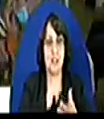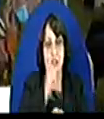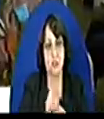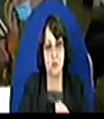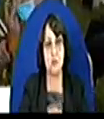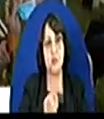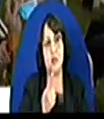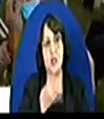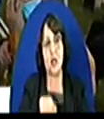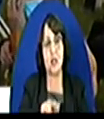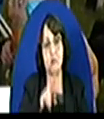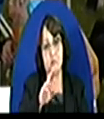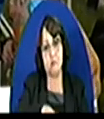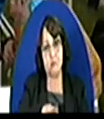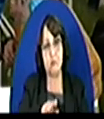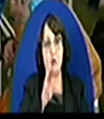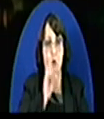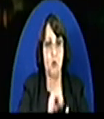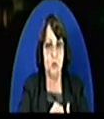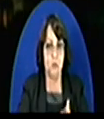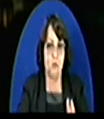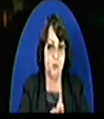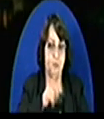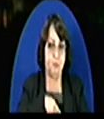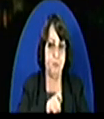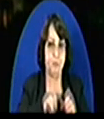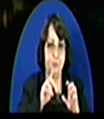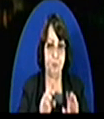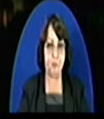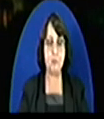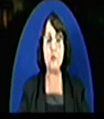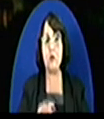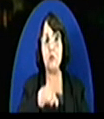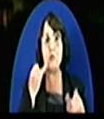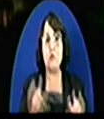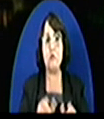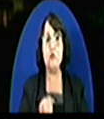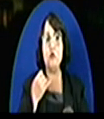болгох зорилтыг тавьжээ. Улсын хурлын сонгуулийн 9-р тойрогт нэр дэвшигч